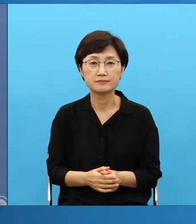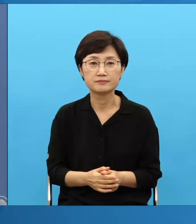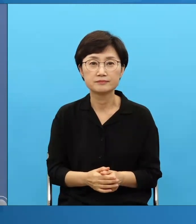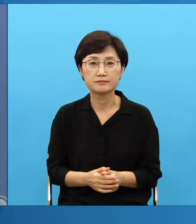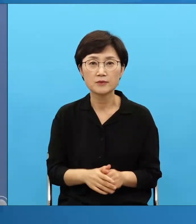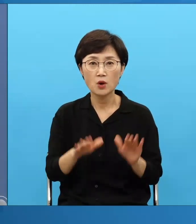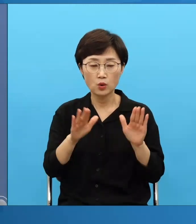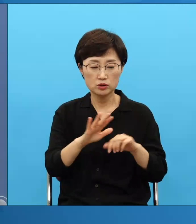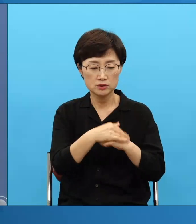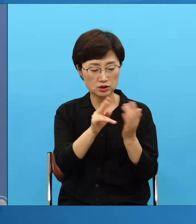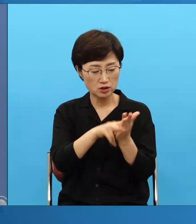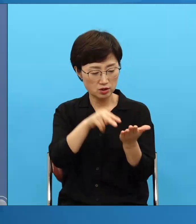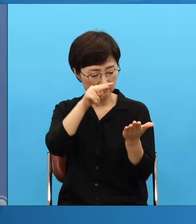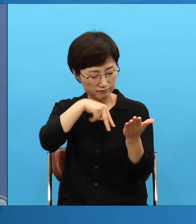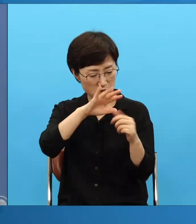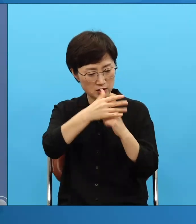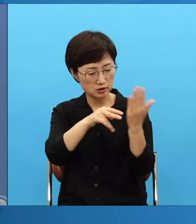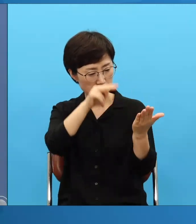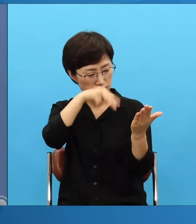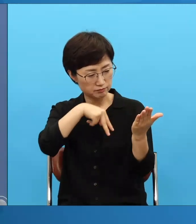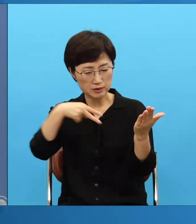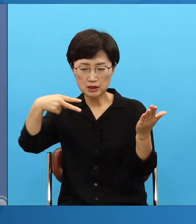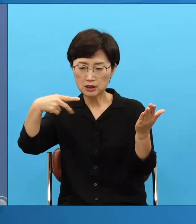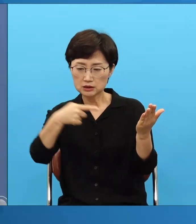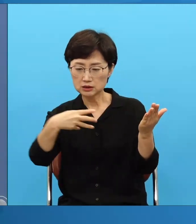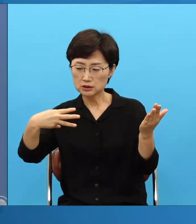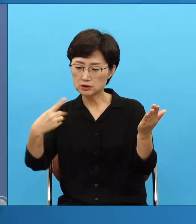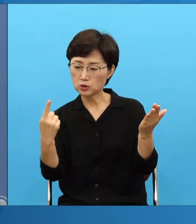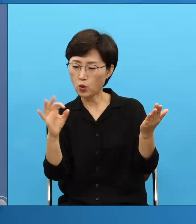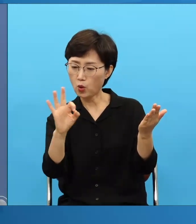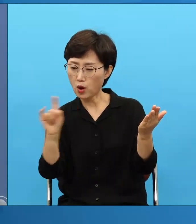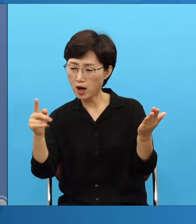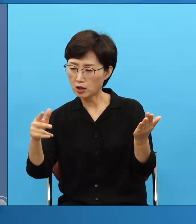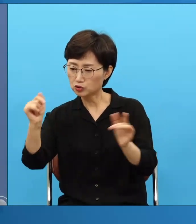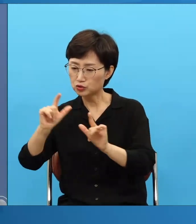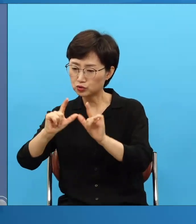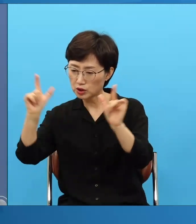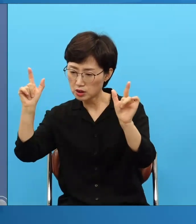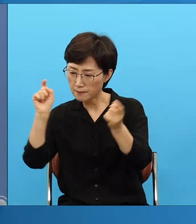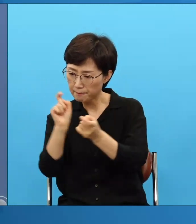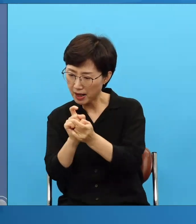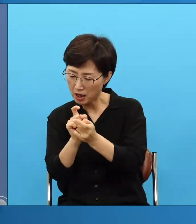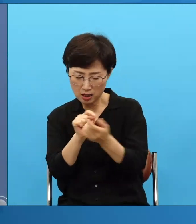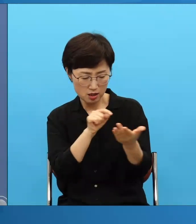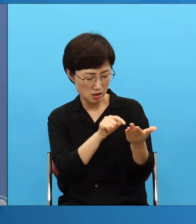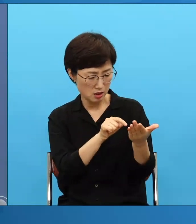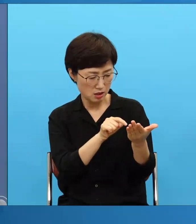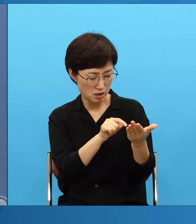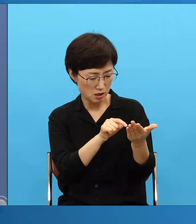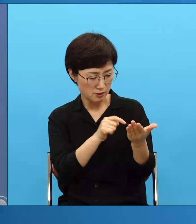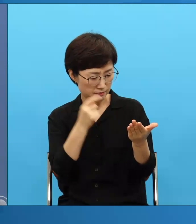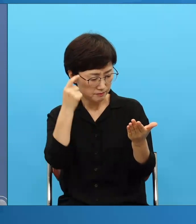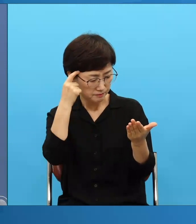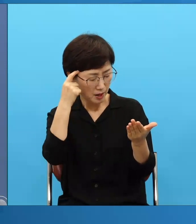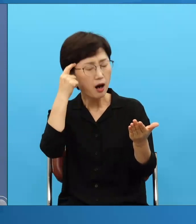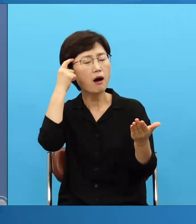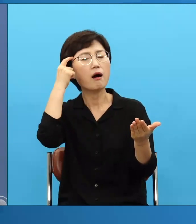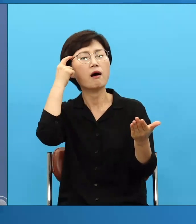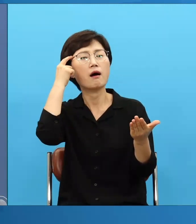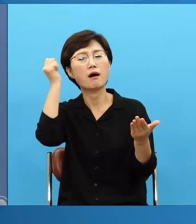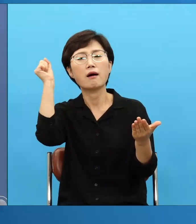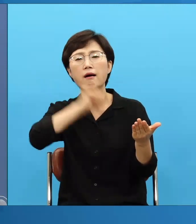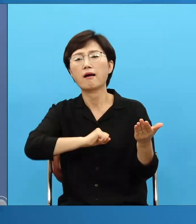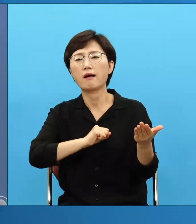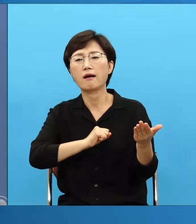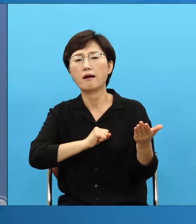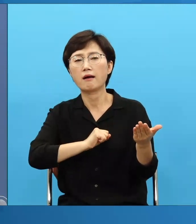본문을 보면서요 들어와 주일 맞아서 큰 기도 제목을 잡았어요. Now, I don't know about you, but looking at the scripture passage today, I really held